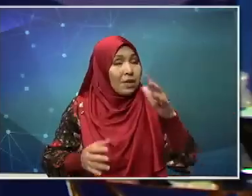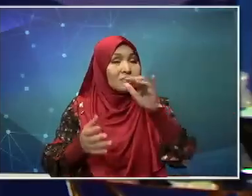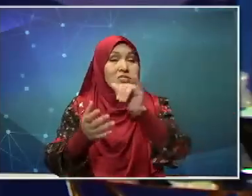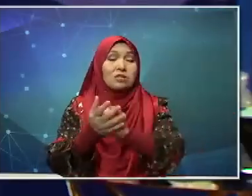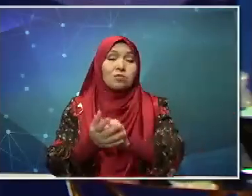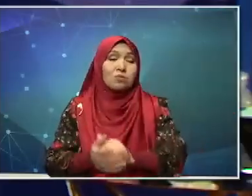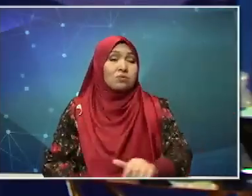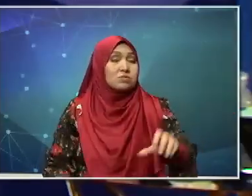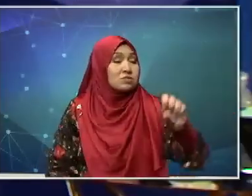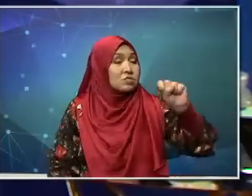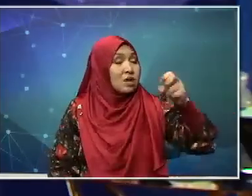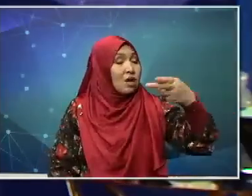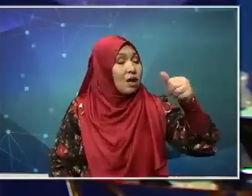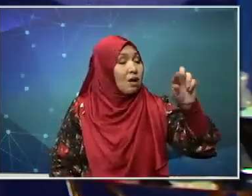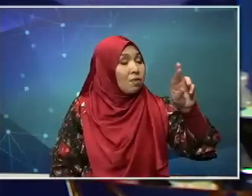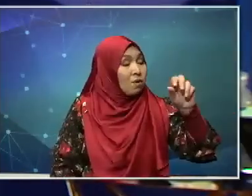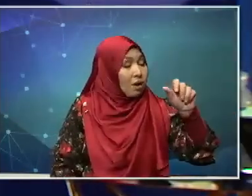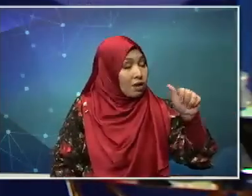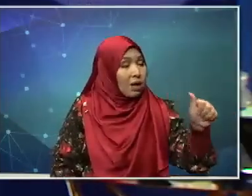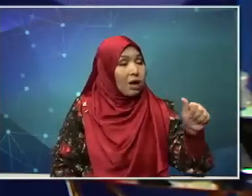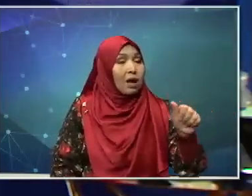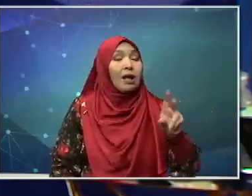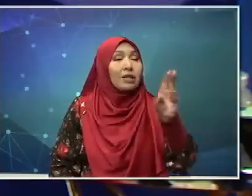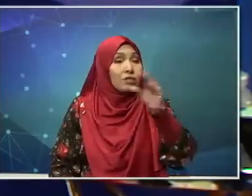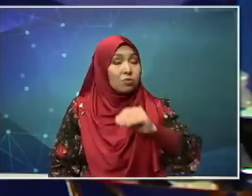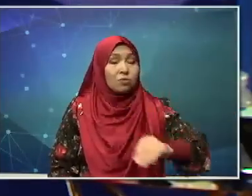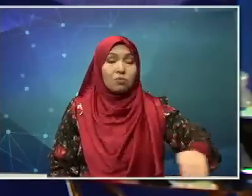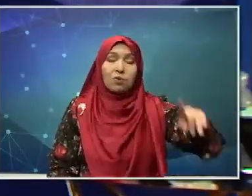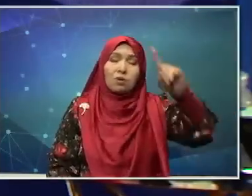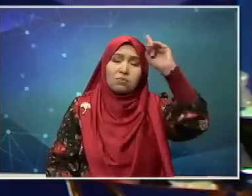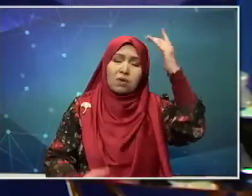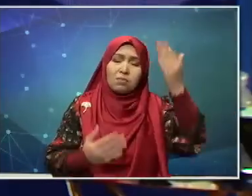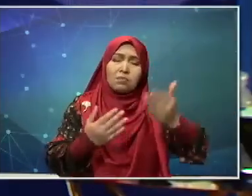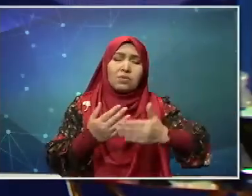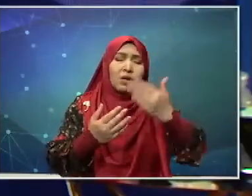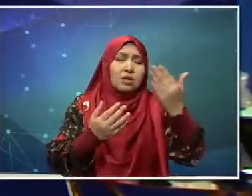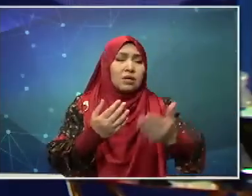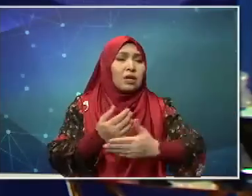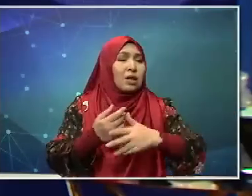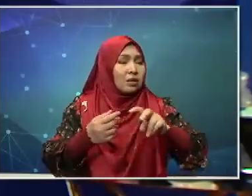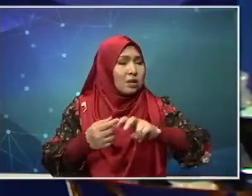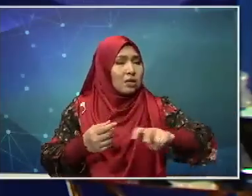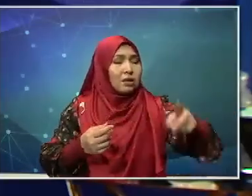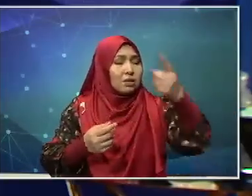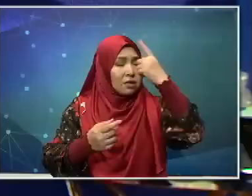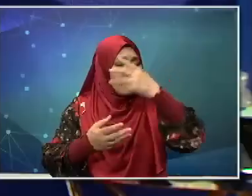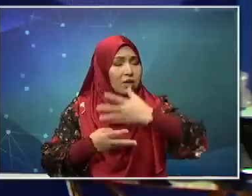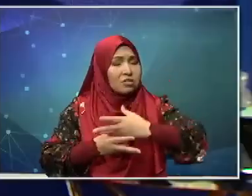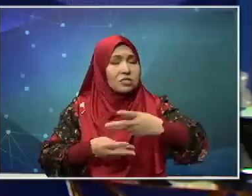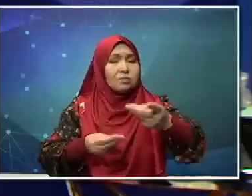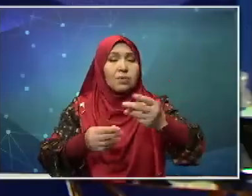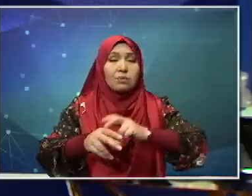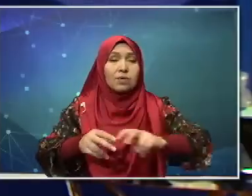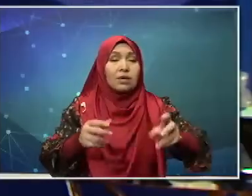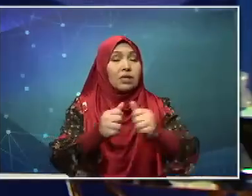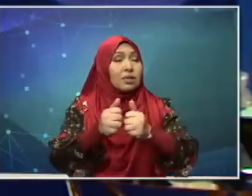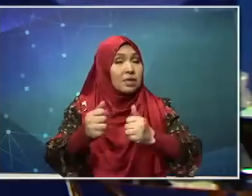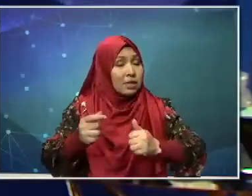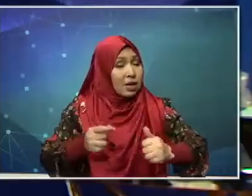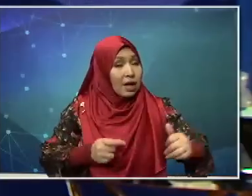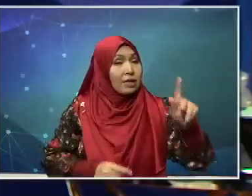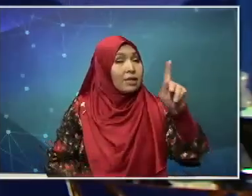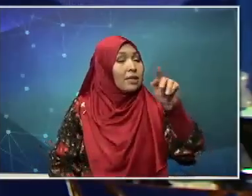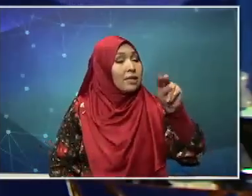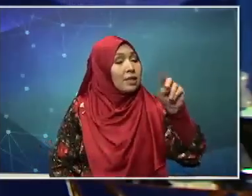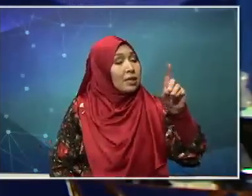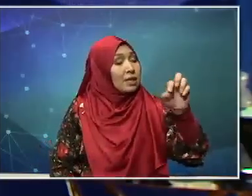sakhorolana hadza wama kunna lahu mukminin wa inna ilaihi rojiun mukhotib ya jadi doa itu